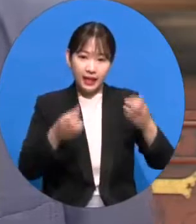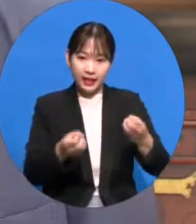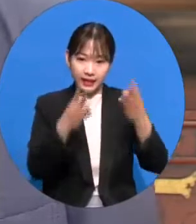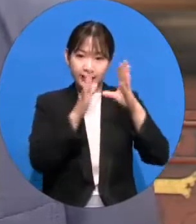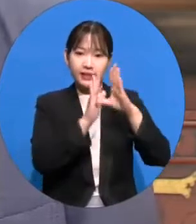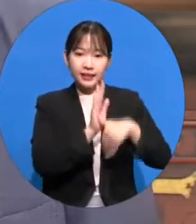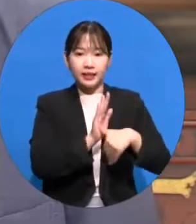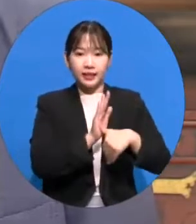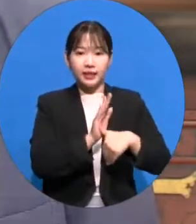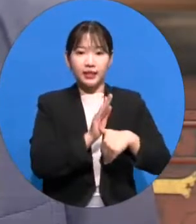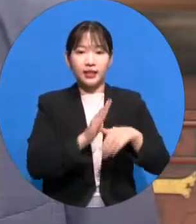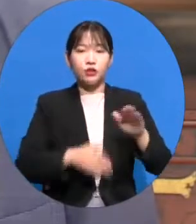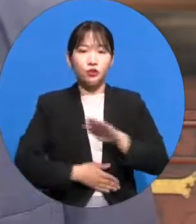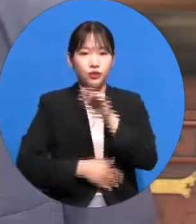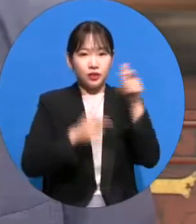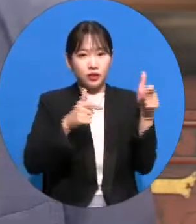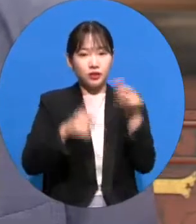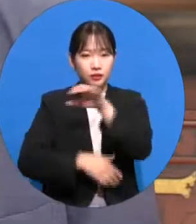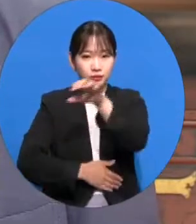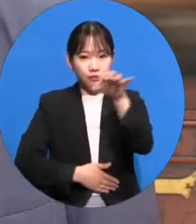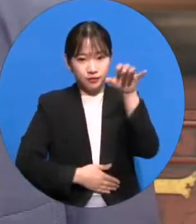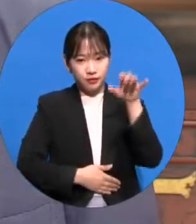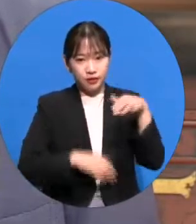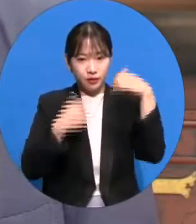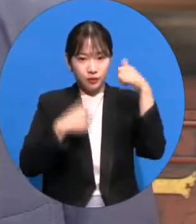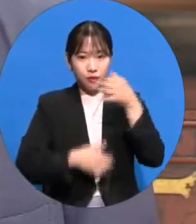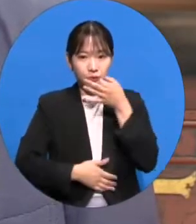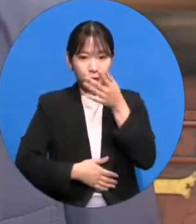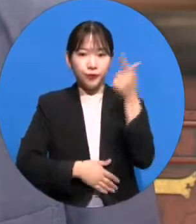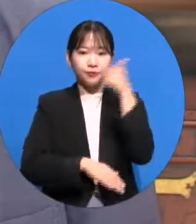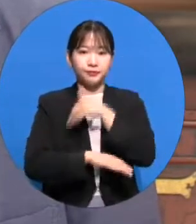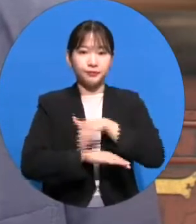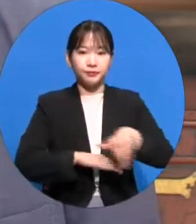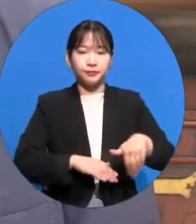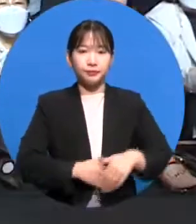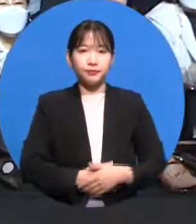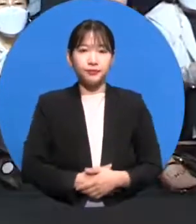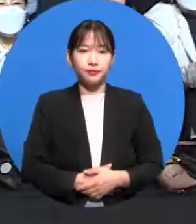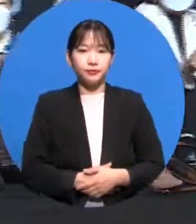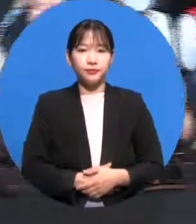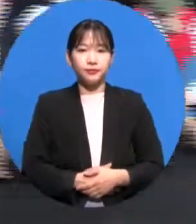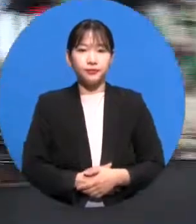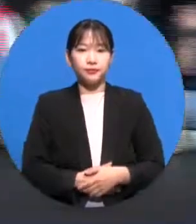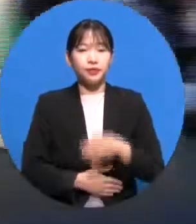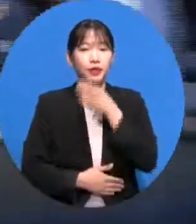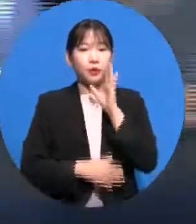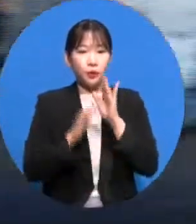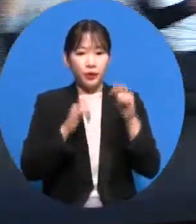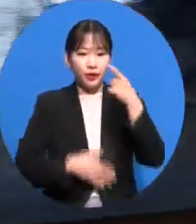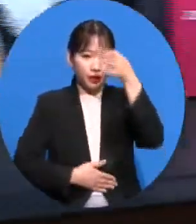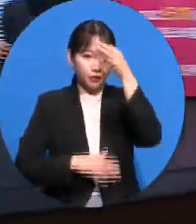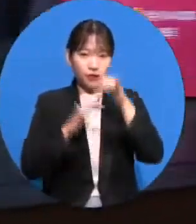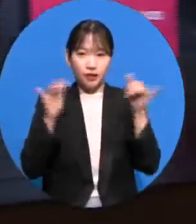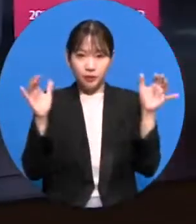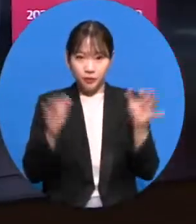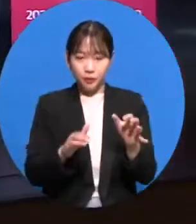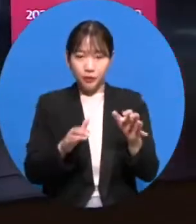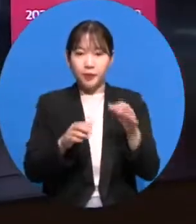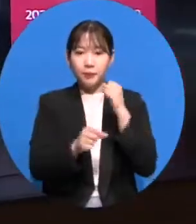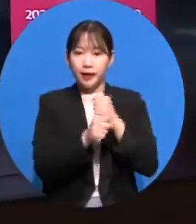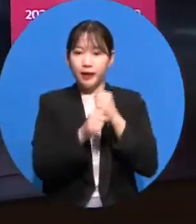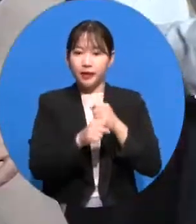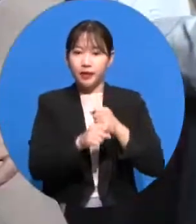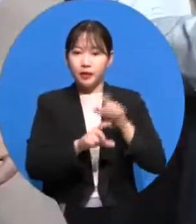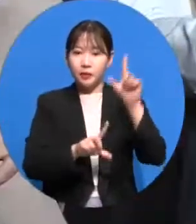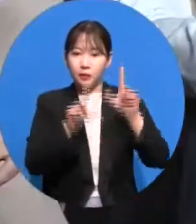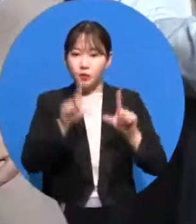주간에 우리 지역 곳곳에서 공연을 펼칠 것입니다. 어르신 예술가들이 꾸미는 무대는 과연